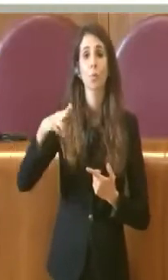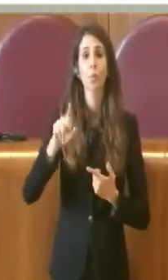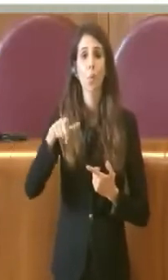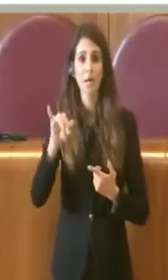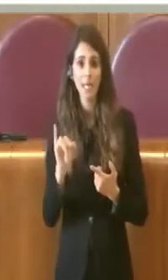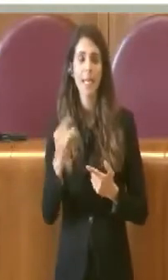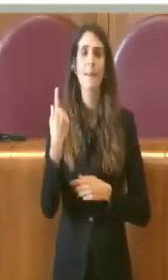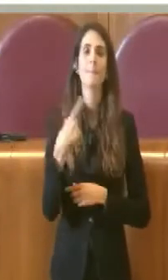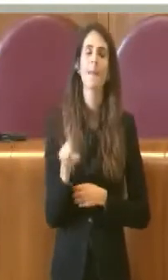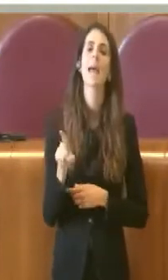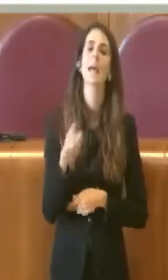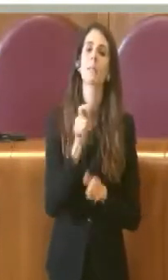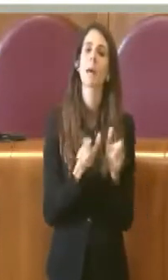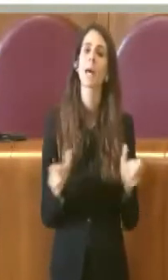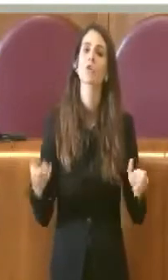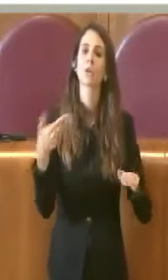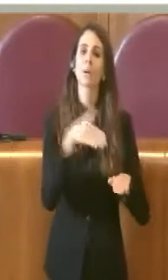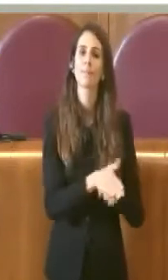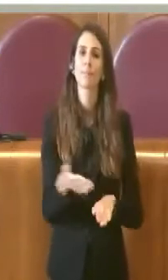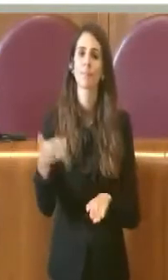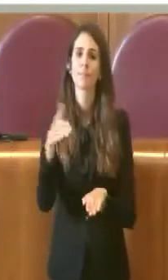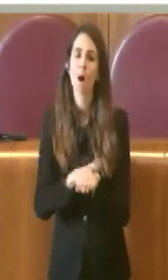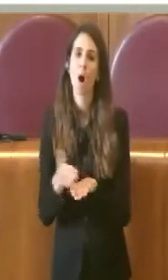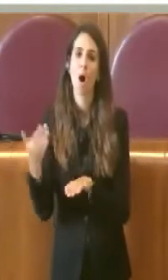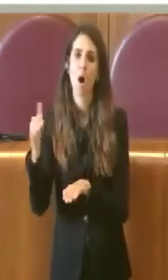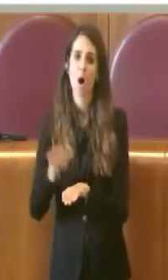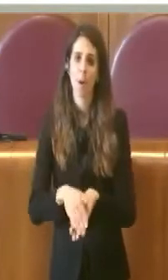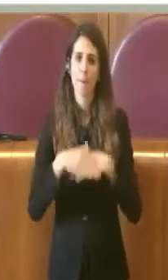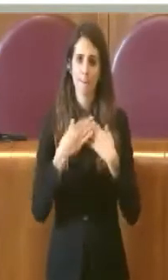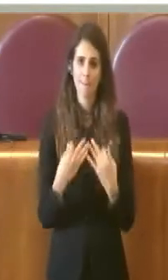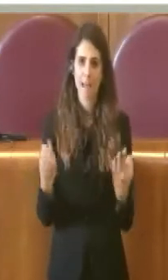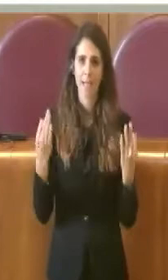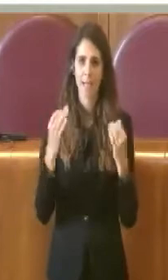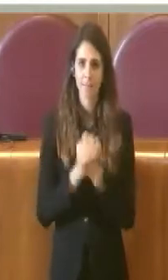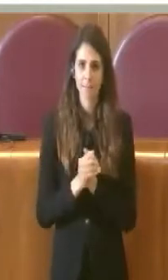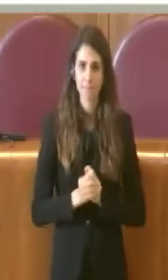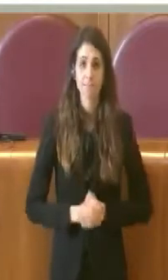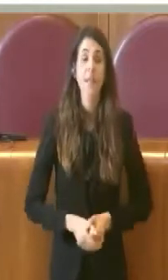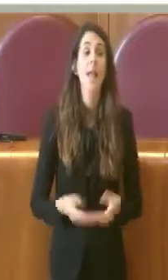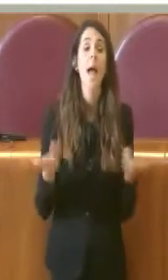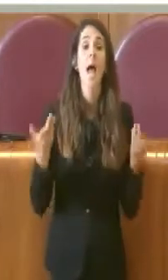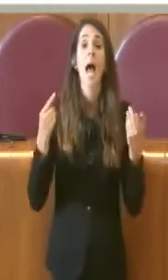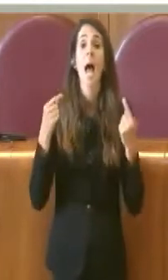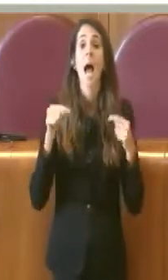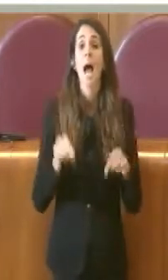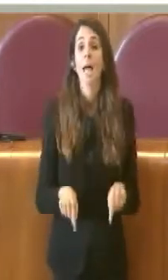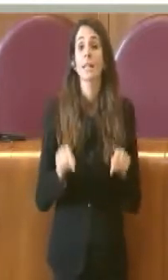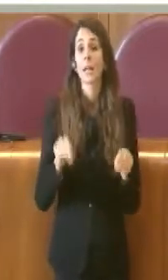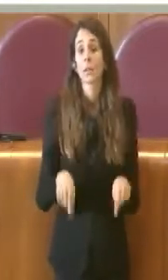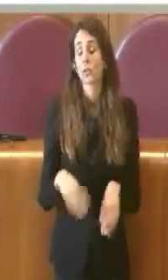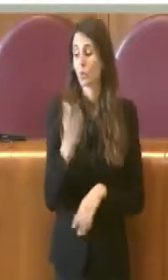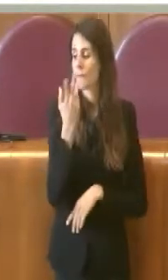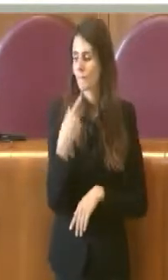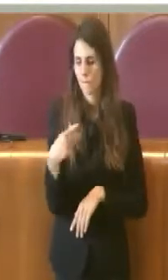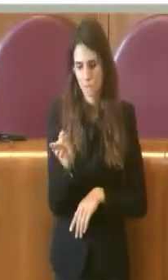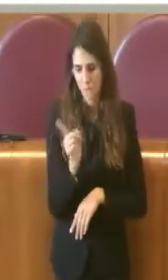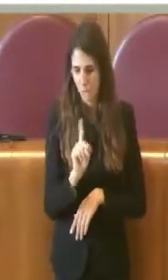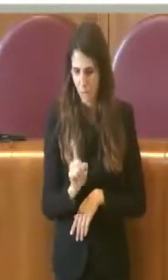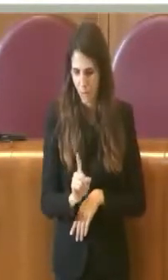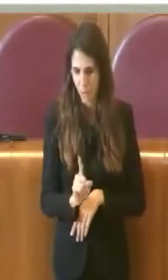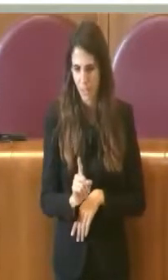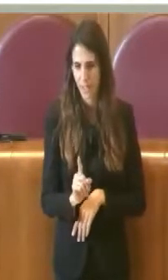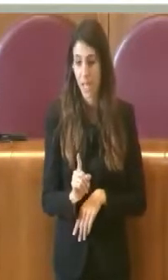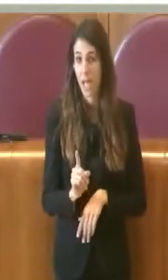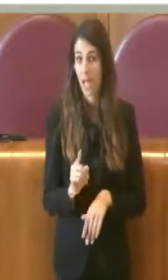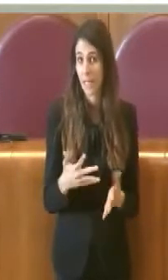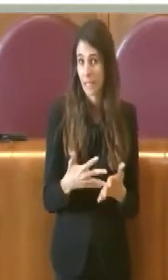seppellire le persone. Allora, io con questo non voglio assolutamente negare le difficoltà